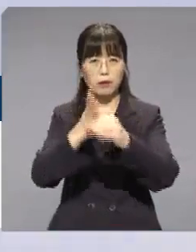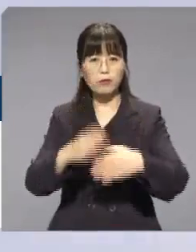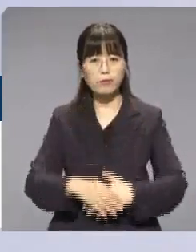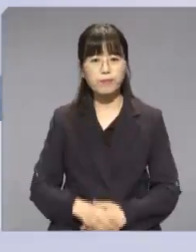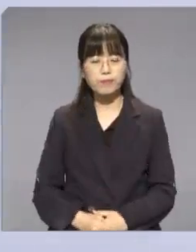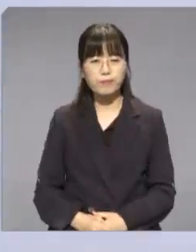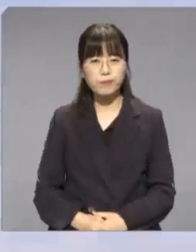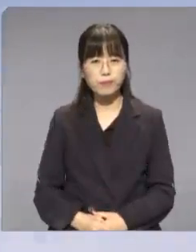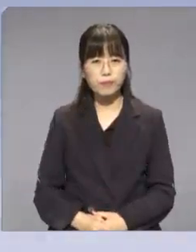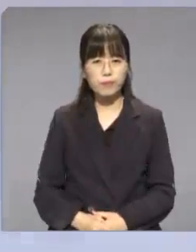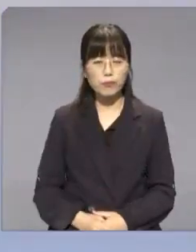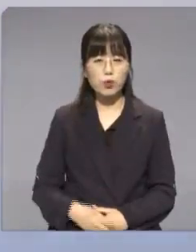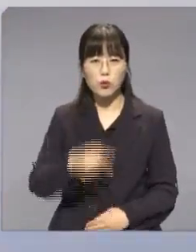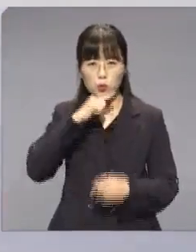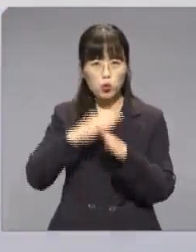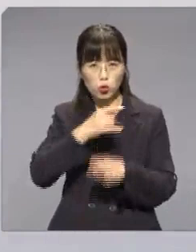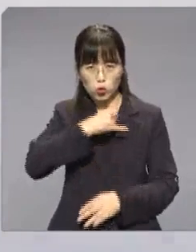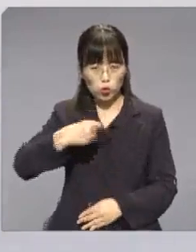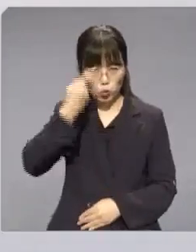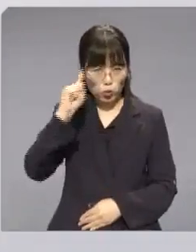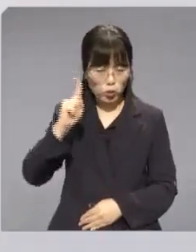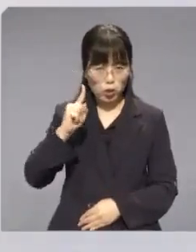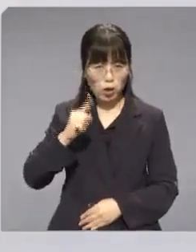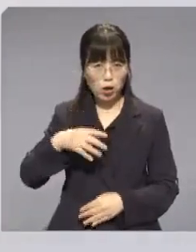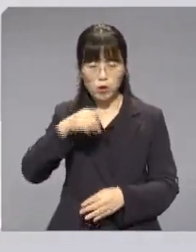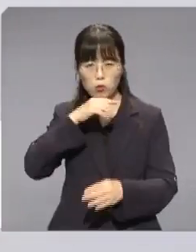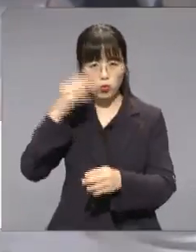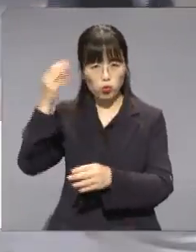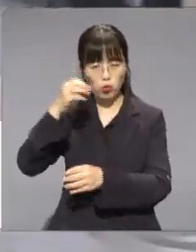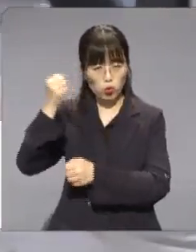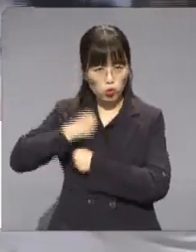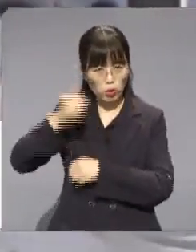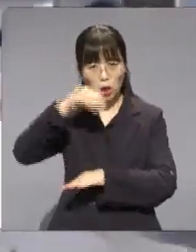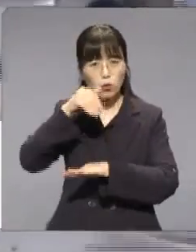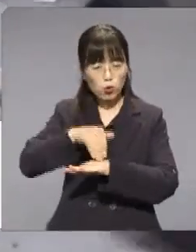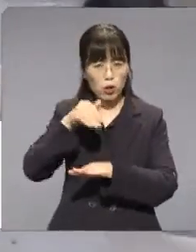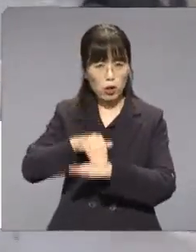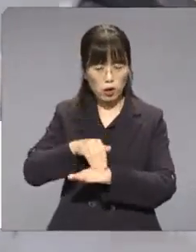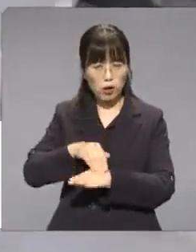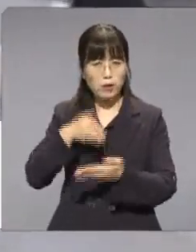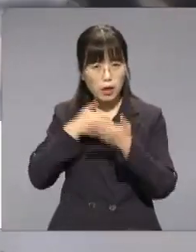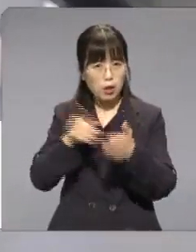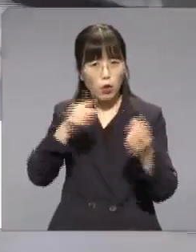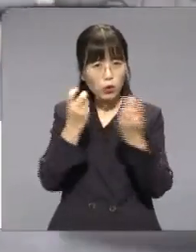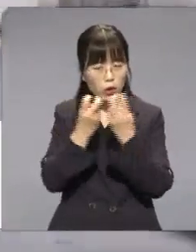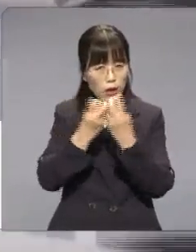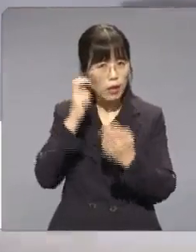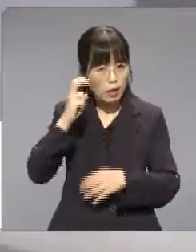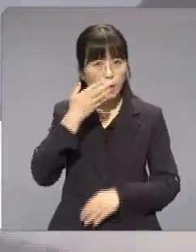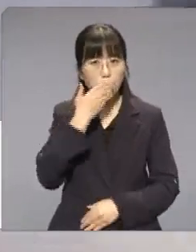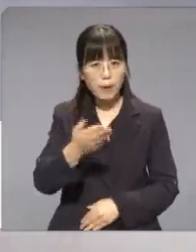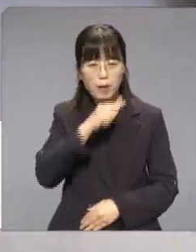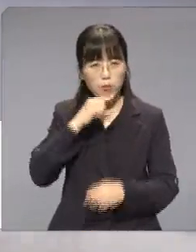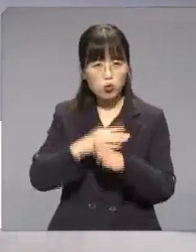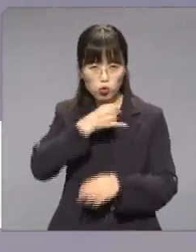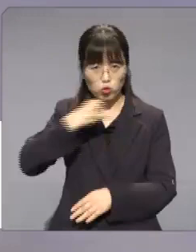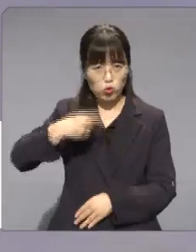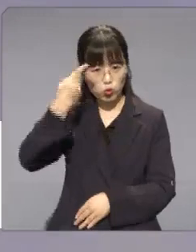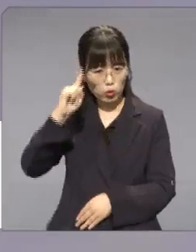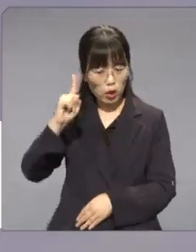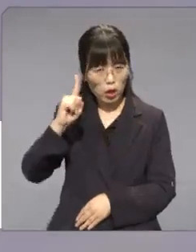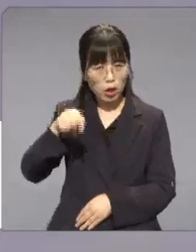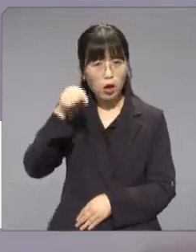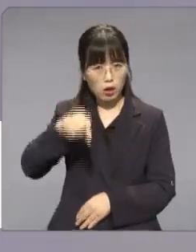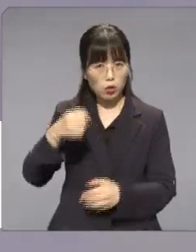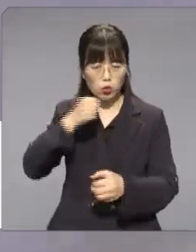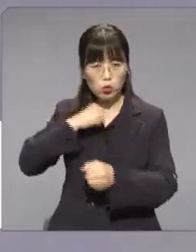basis. 당연히 북중러 훈련 제안에 어떻게 나올지도 짐작해 볼수 있습니다. 북중러 훈련은